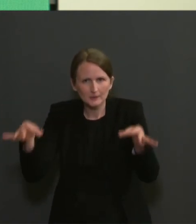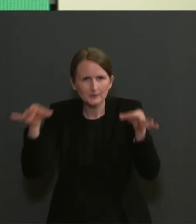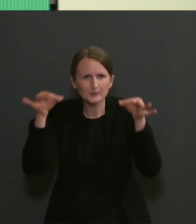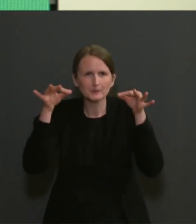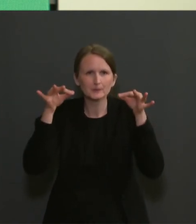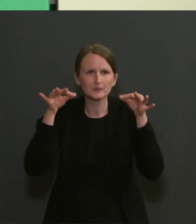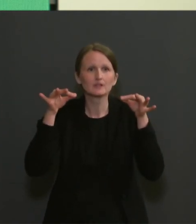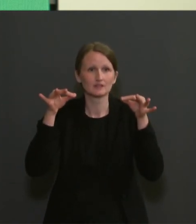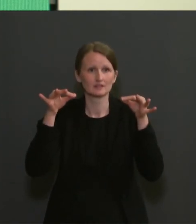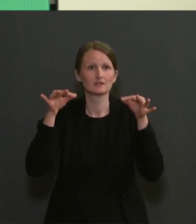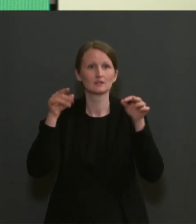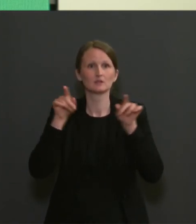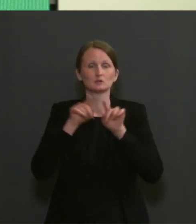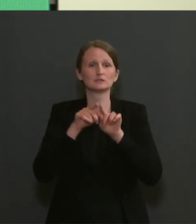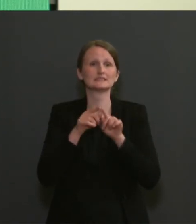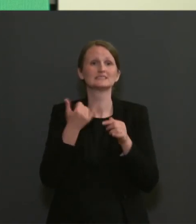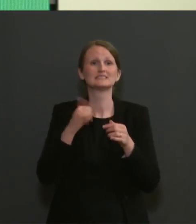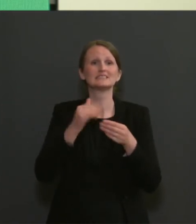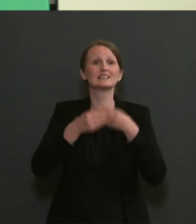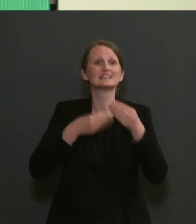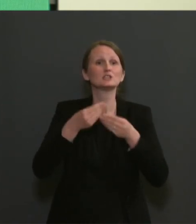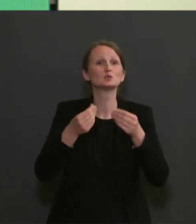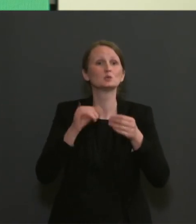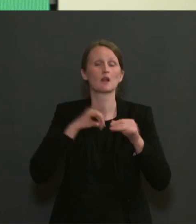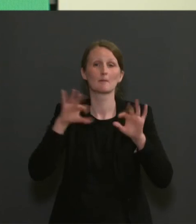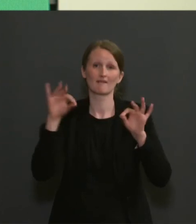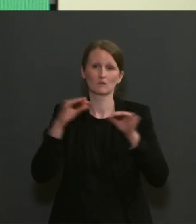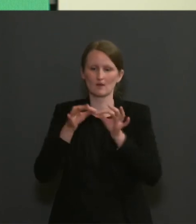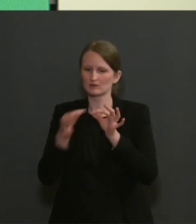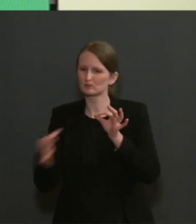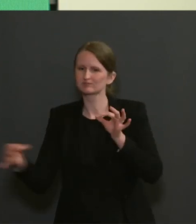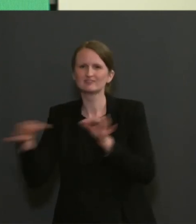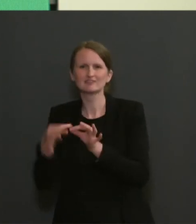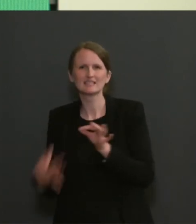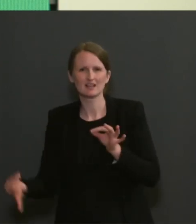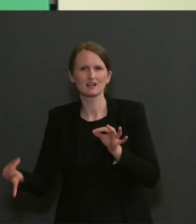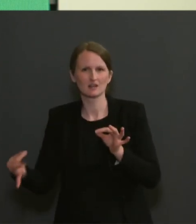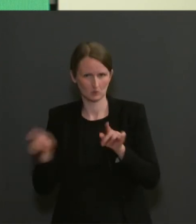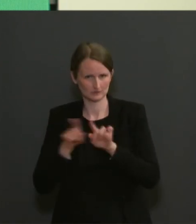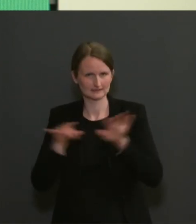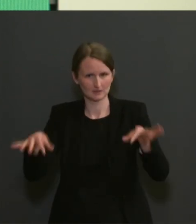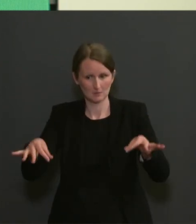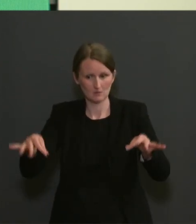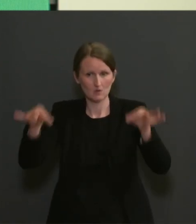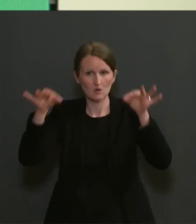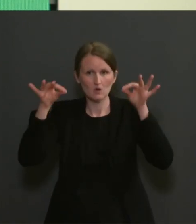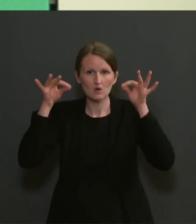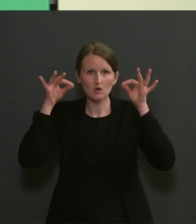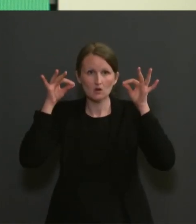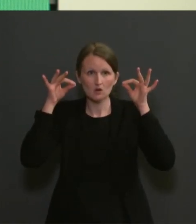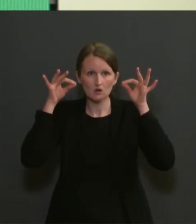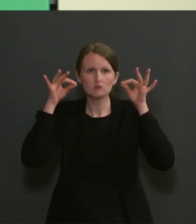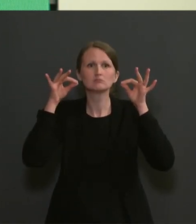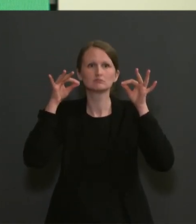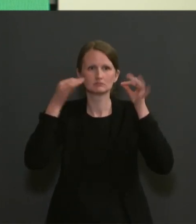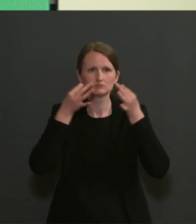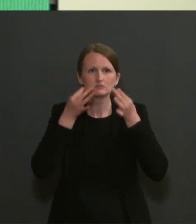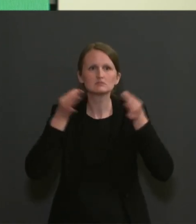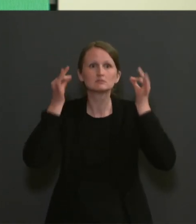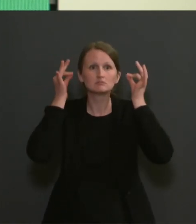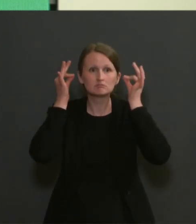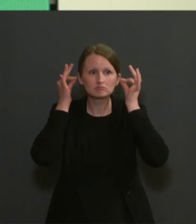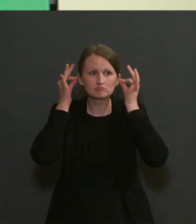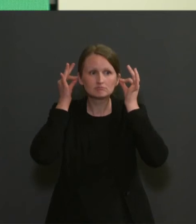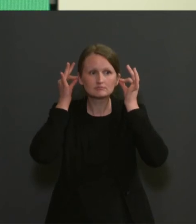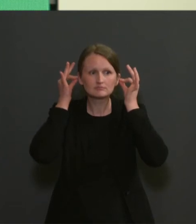des masques en tissu, on va commencer par apposer son masque convenablement au niveau du visage, au-dessus du nez, à